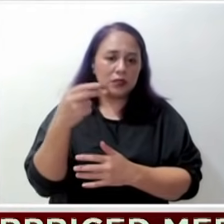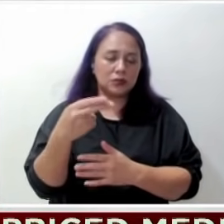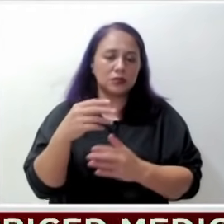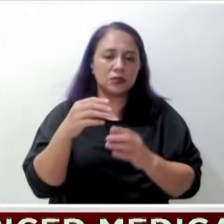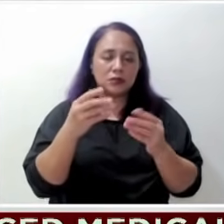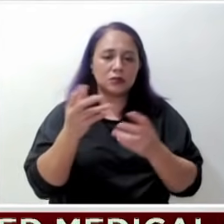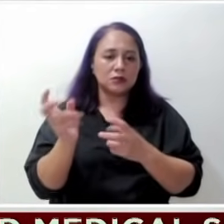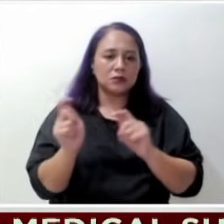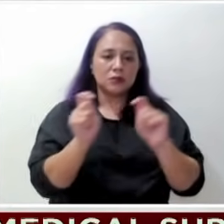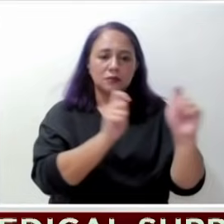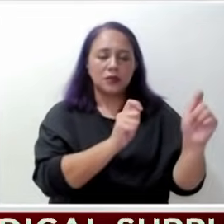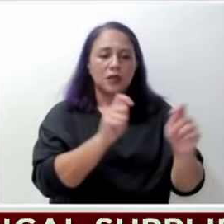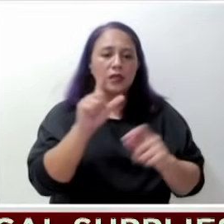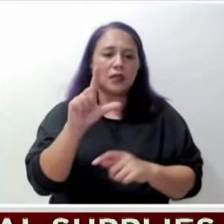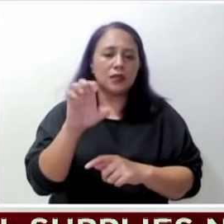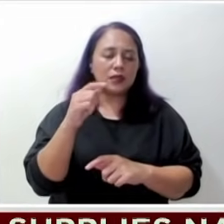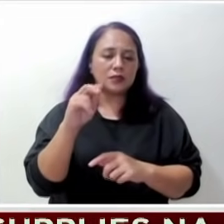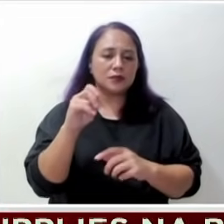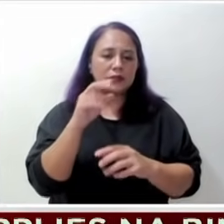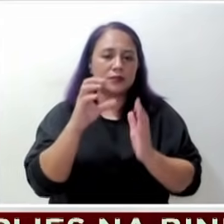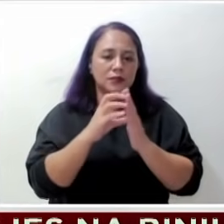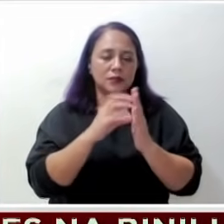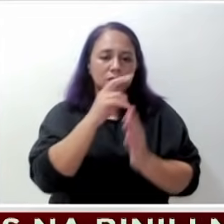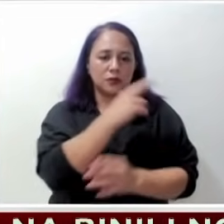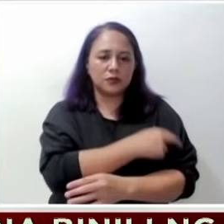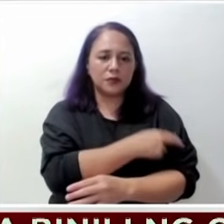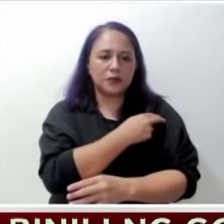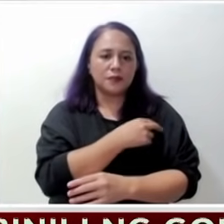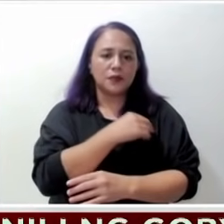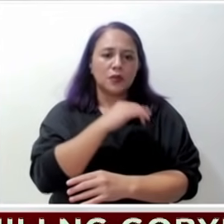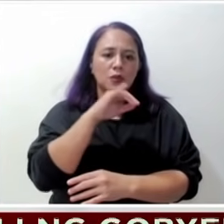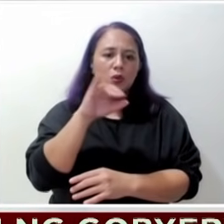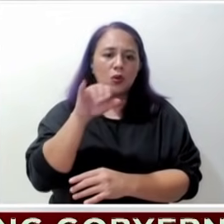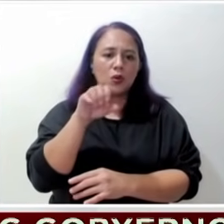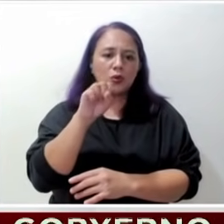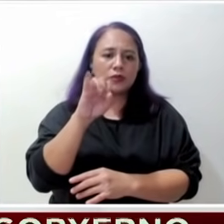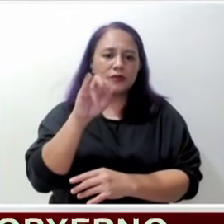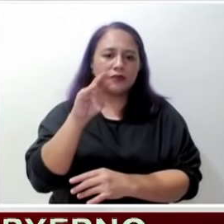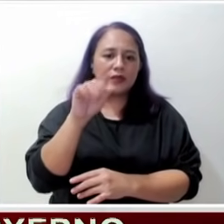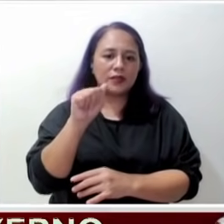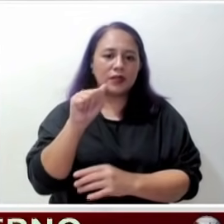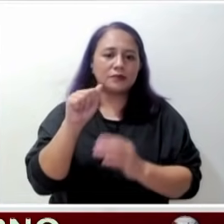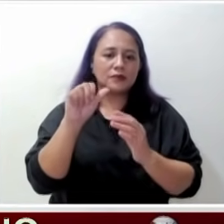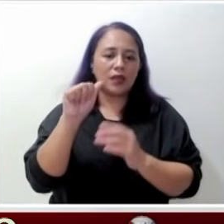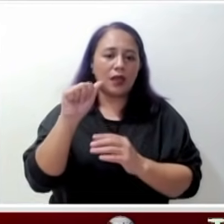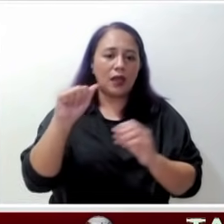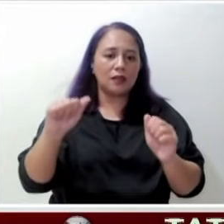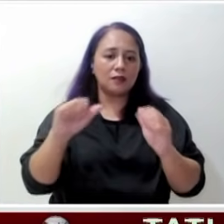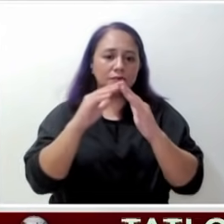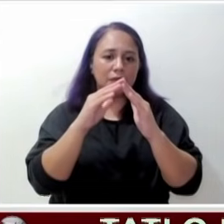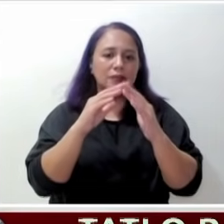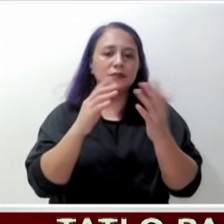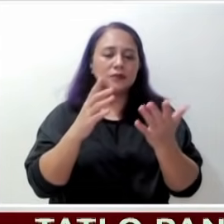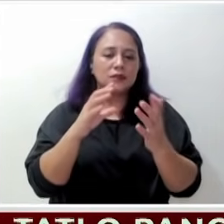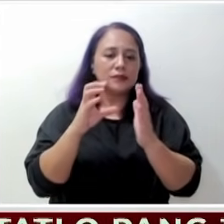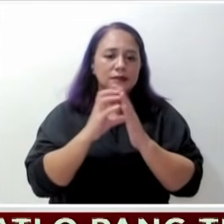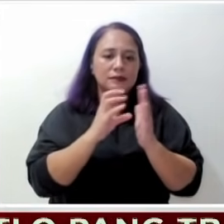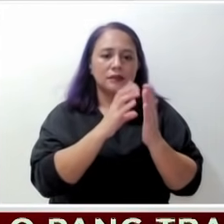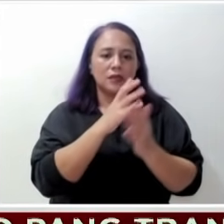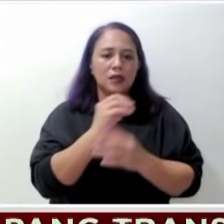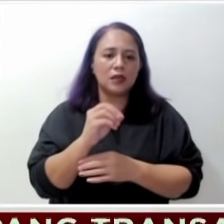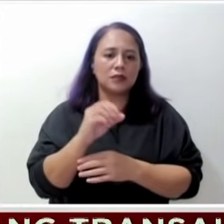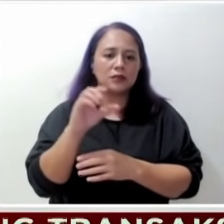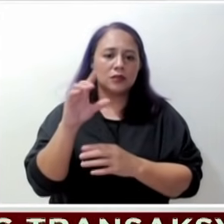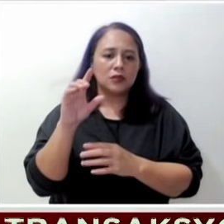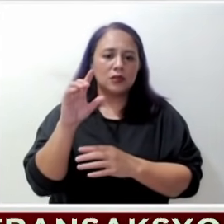sa Legazpi City Hospital, Josefina Belmonte Duran Albay Provincial Hospital sa Ligao City at Dr.